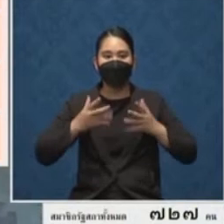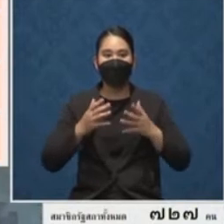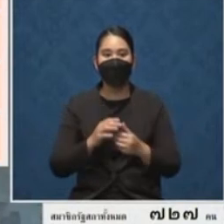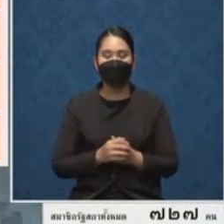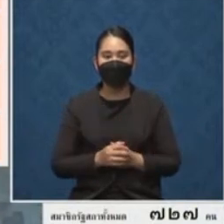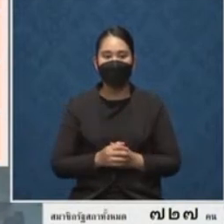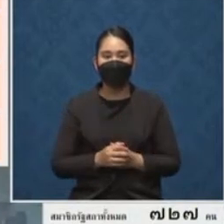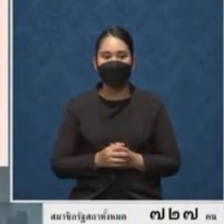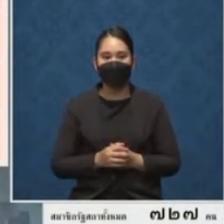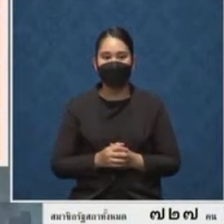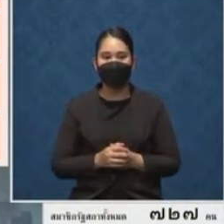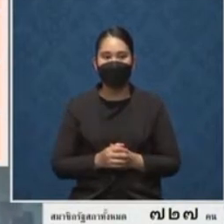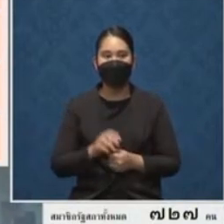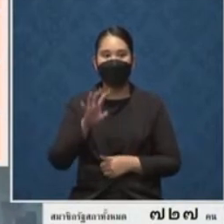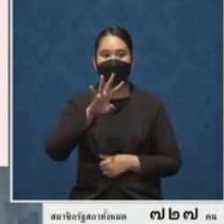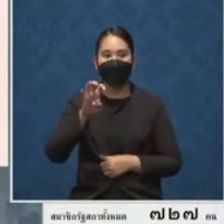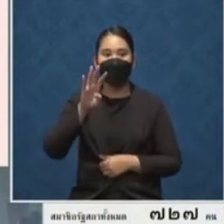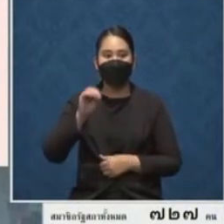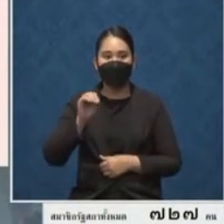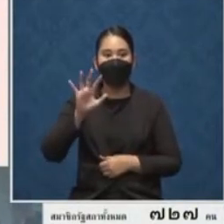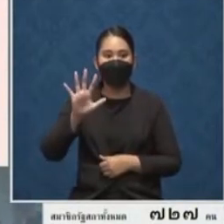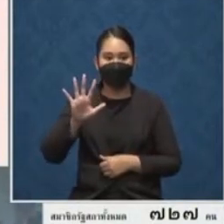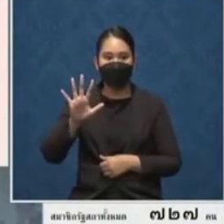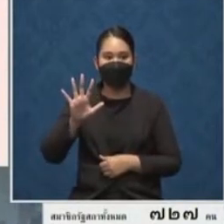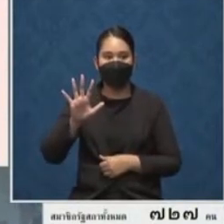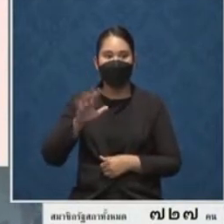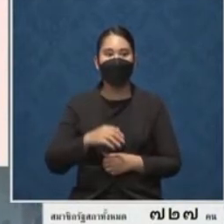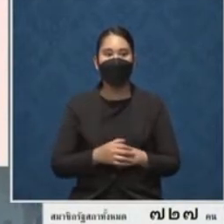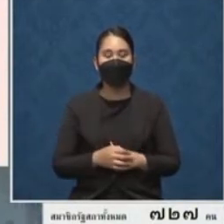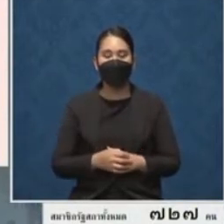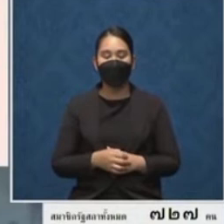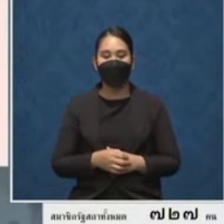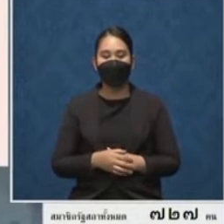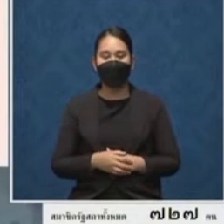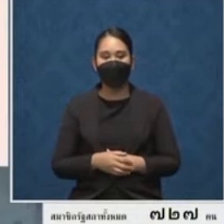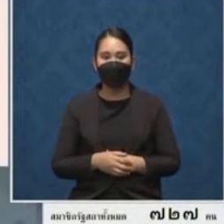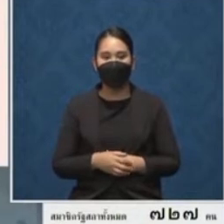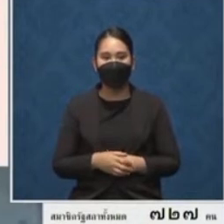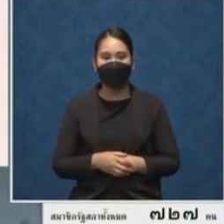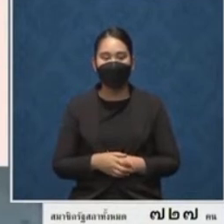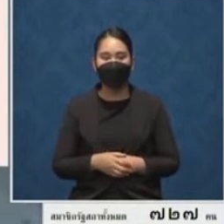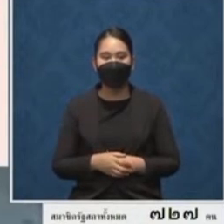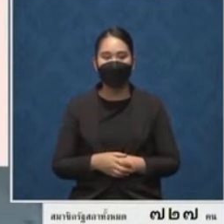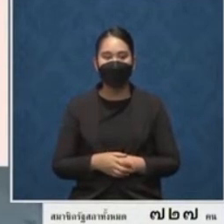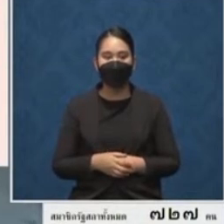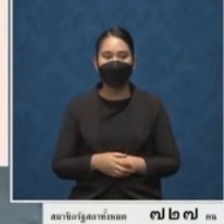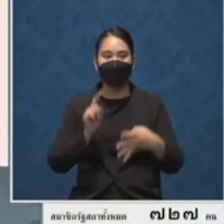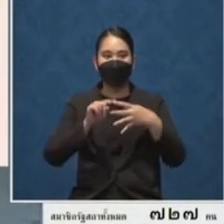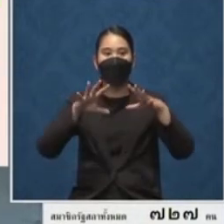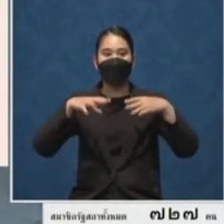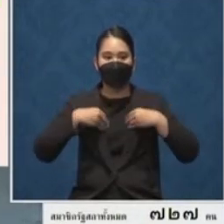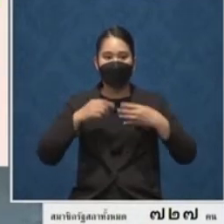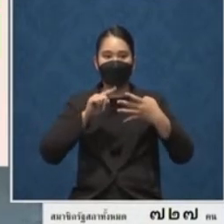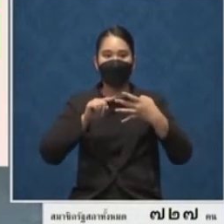445นายวรภพวิริยะโรจน ์1รับหลักการ2รับหลักการ3รับหลักการ4